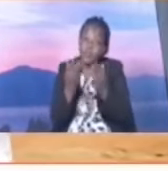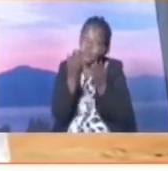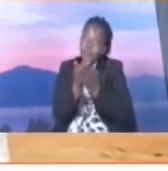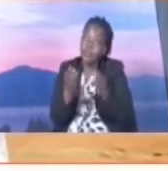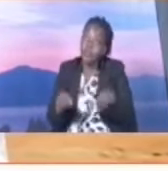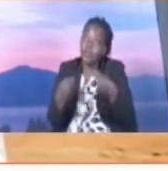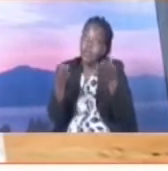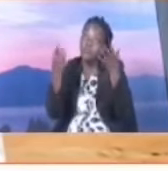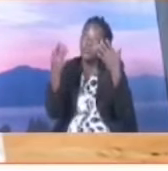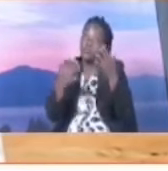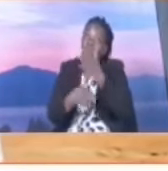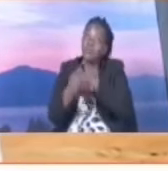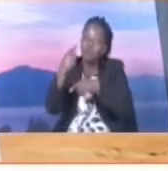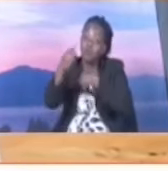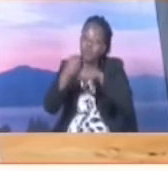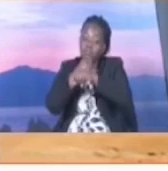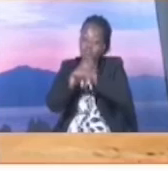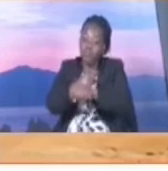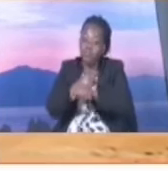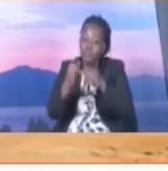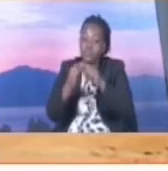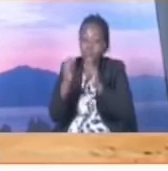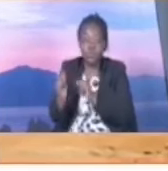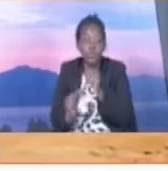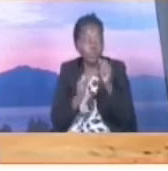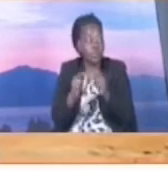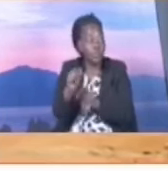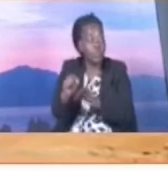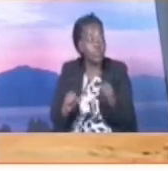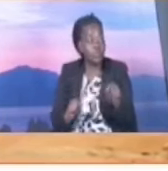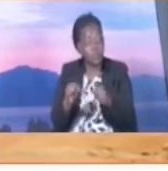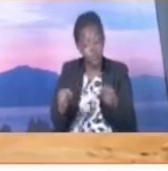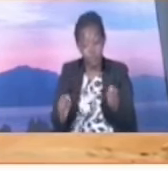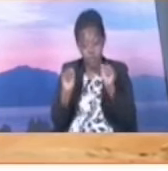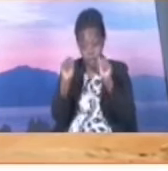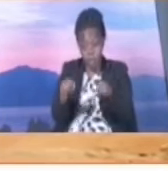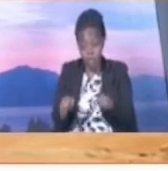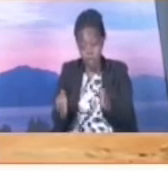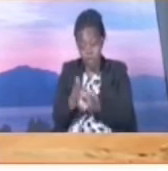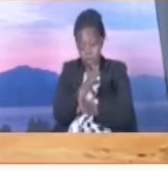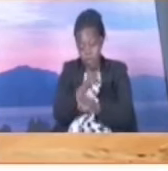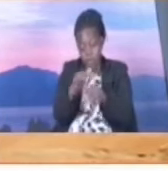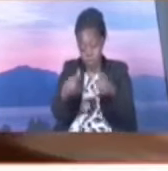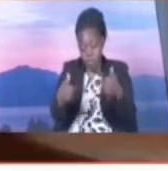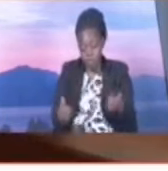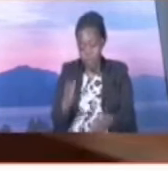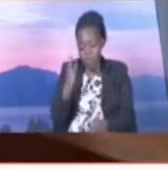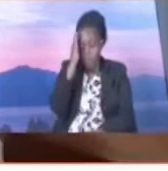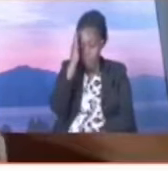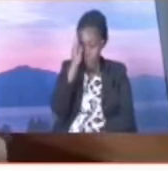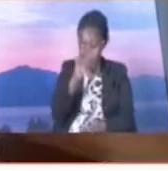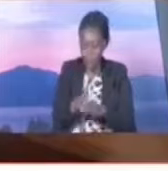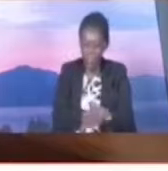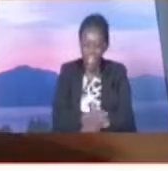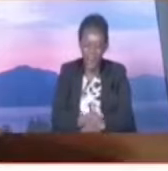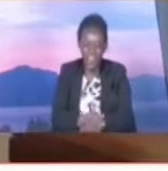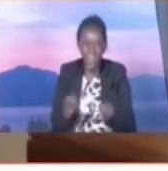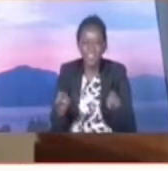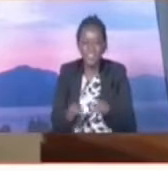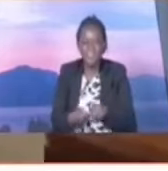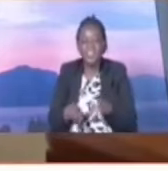Katonda ayongere omukuuma n'okumunywereza ku Nnamulondo asobole okulamula bulungi Obuganda. Mungire mujajero